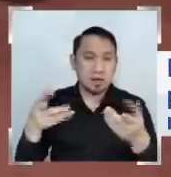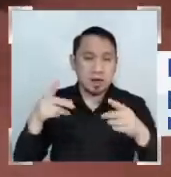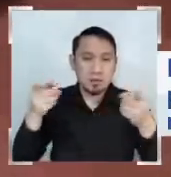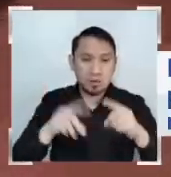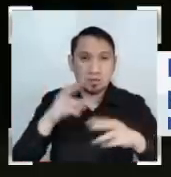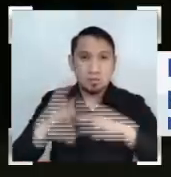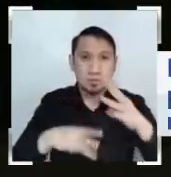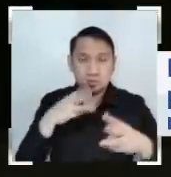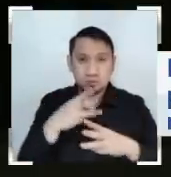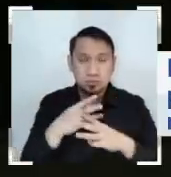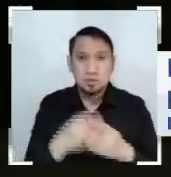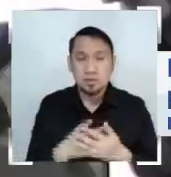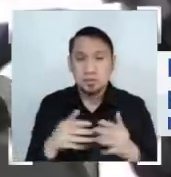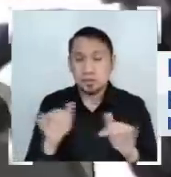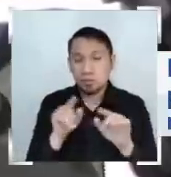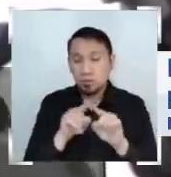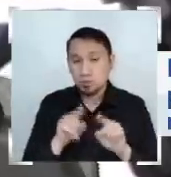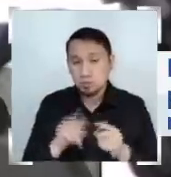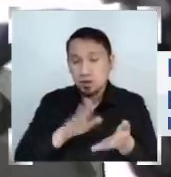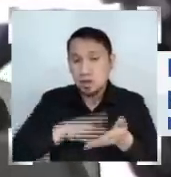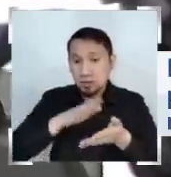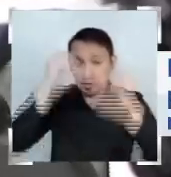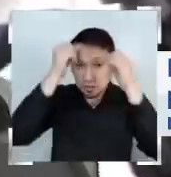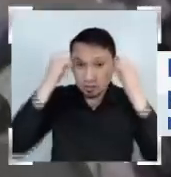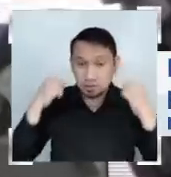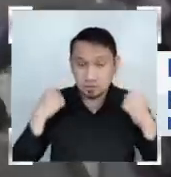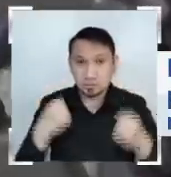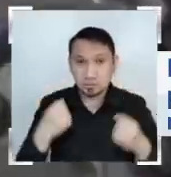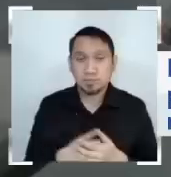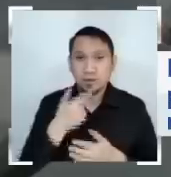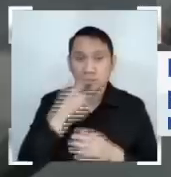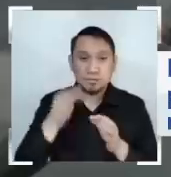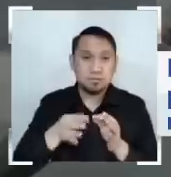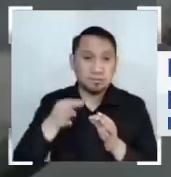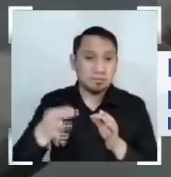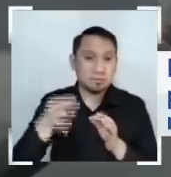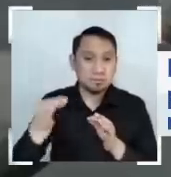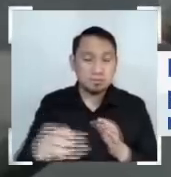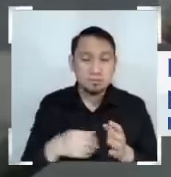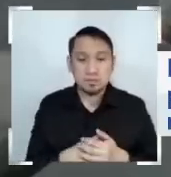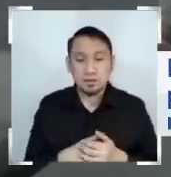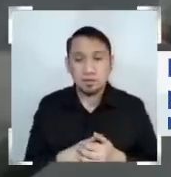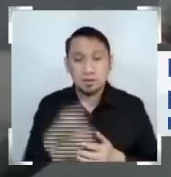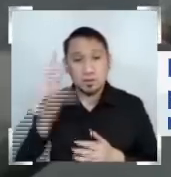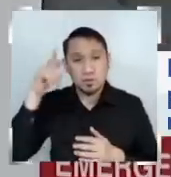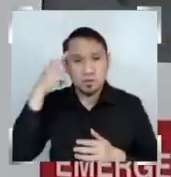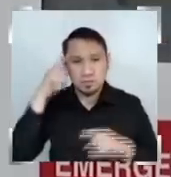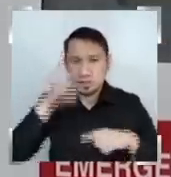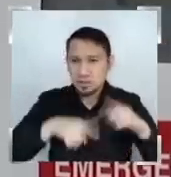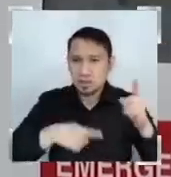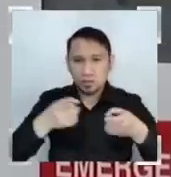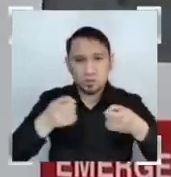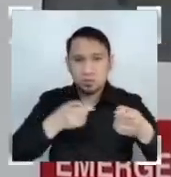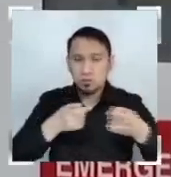ng Saudi Arabia simula sa Hulyo. Dahil deregulated ang ating oil industry, walang kontrol ang gobyerno sa presyuhan ng petrolyo.